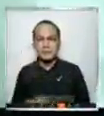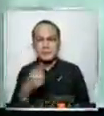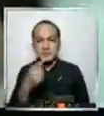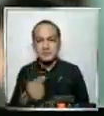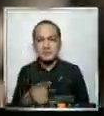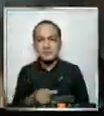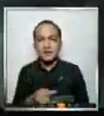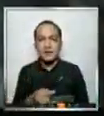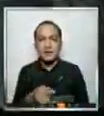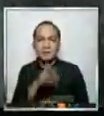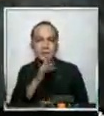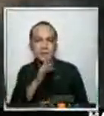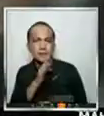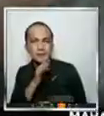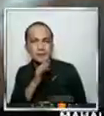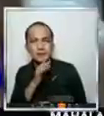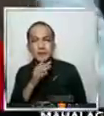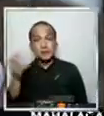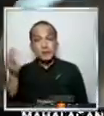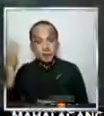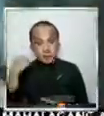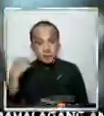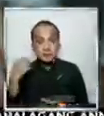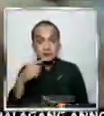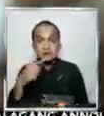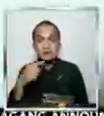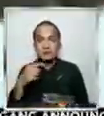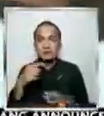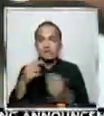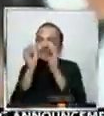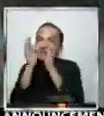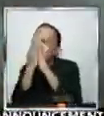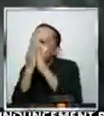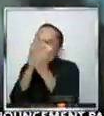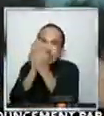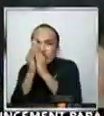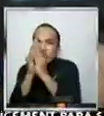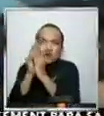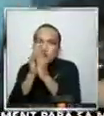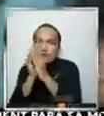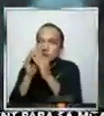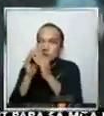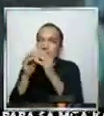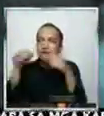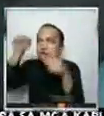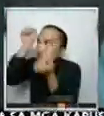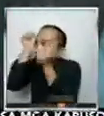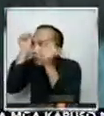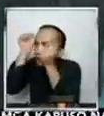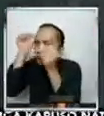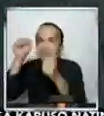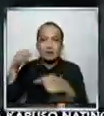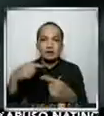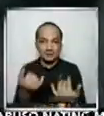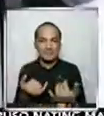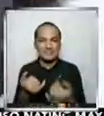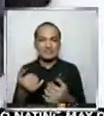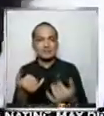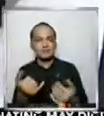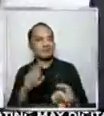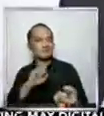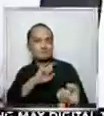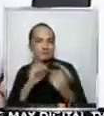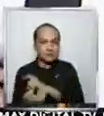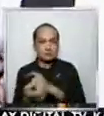Kung dati halos magkapalitan na ng mukha sa siksikan ng mga pasahero sa tren, malaking pagbabago raw ang makikita ng publiko ayon